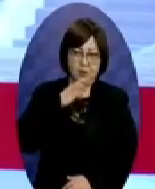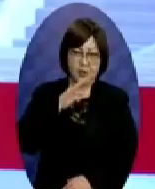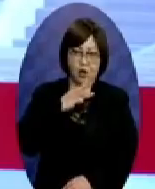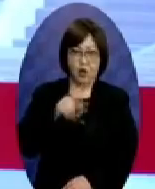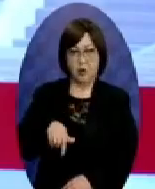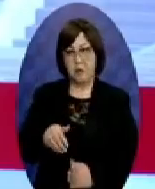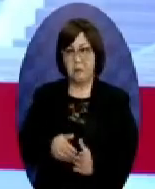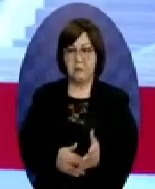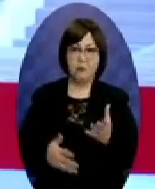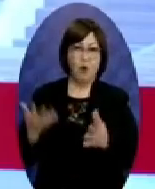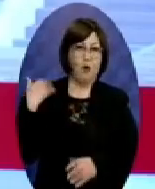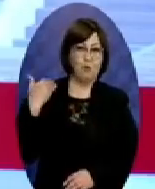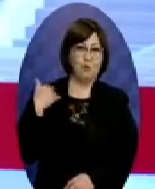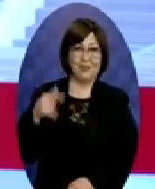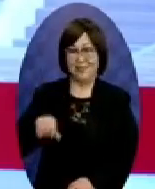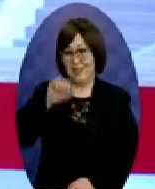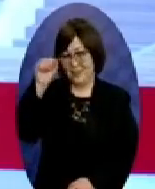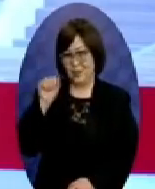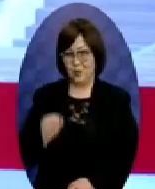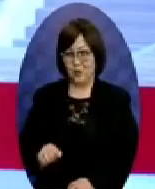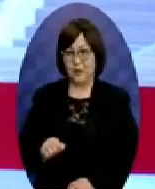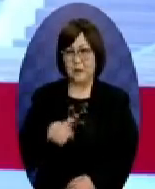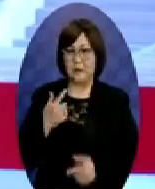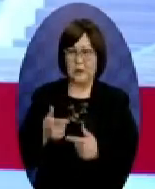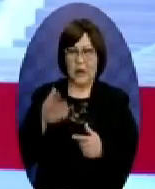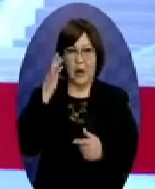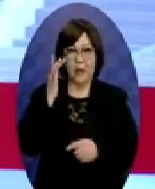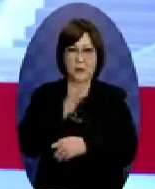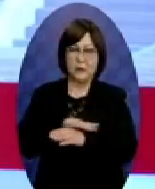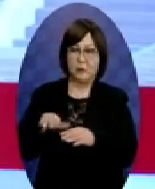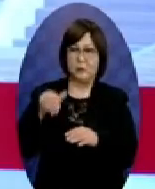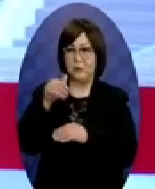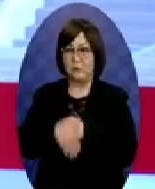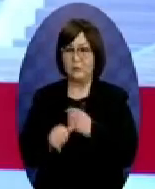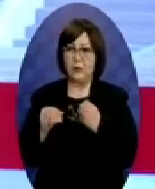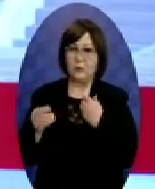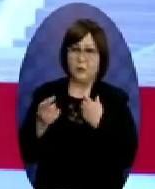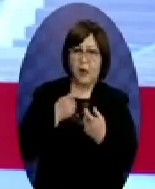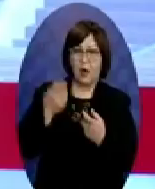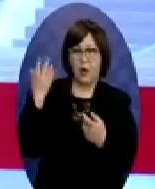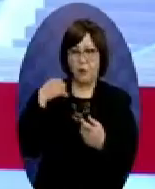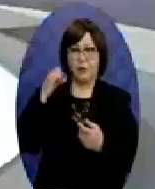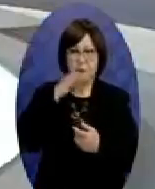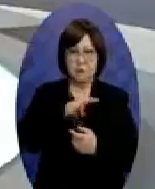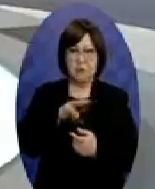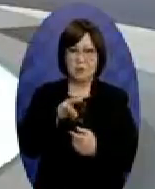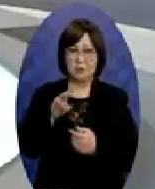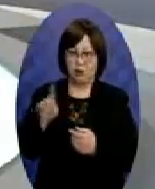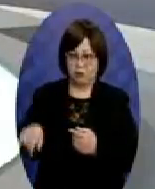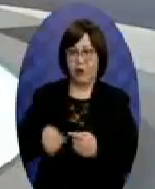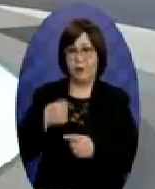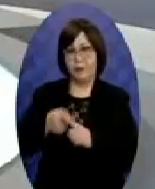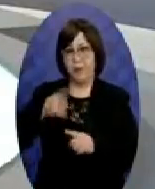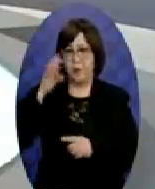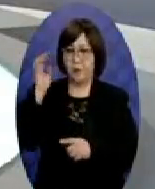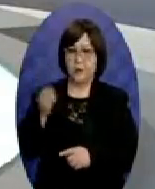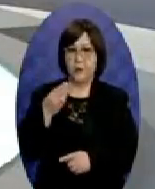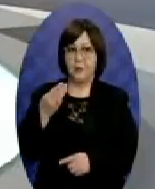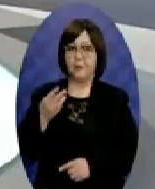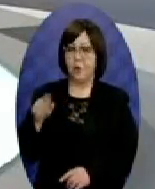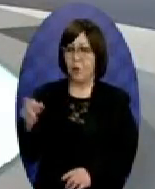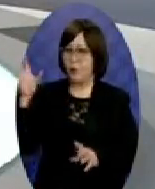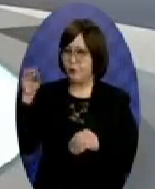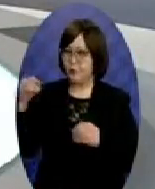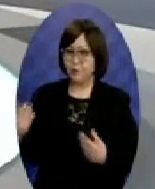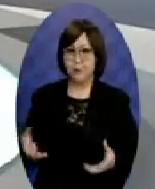байна. Өмнө бид энэ асуудлыг хөндөж гарц шийдлийг эрэлхийлж байсан. За студид үүлэн солон ажиллаж байна. Оройн төргий. Оройн төргий. За энэ